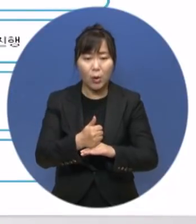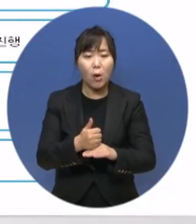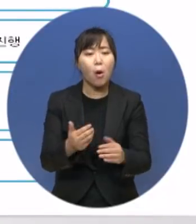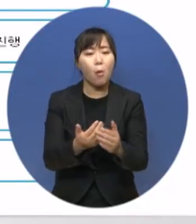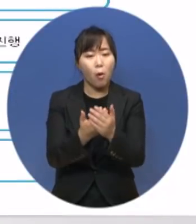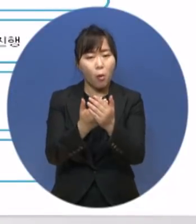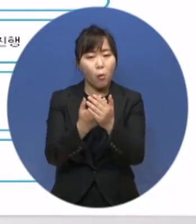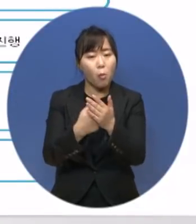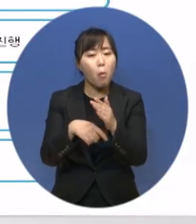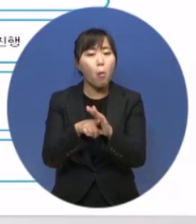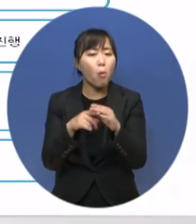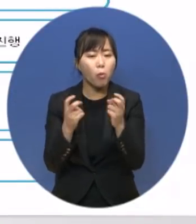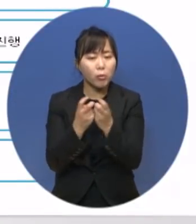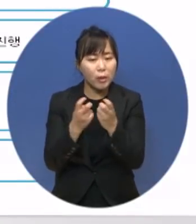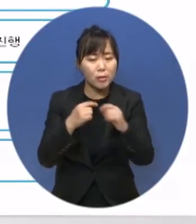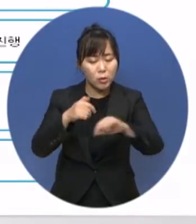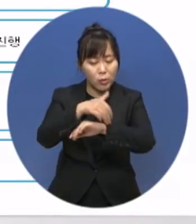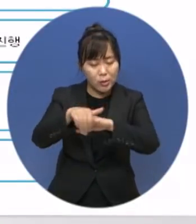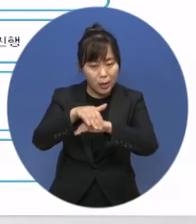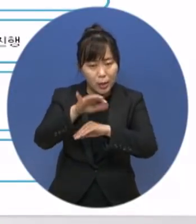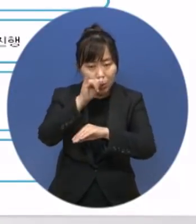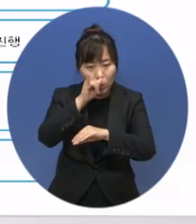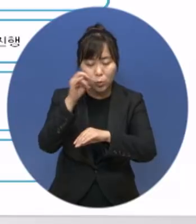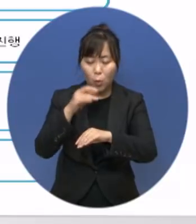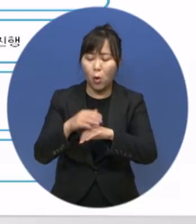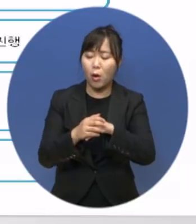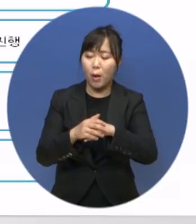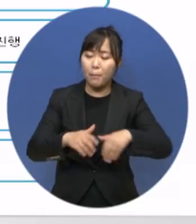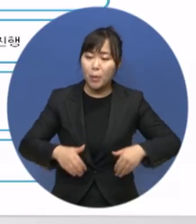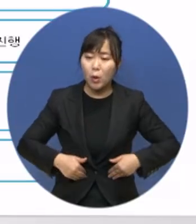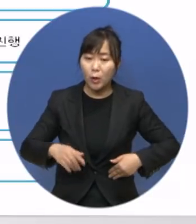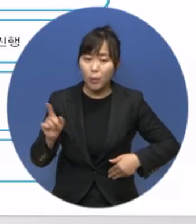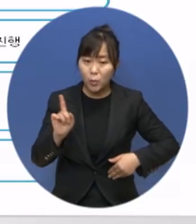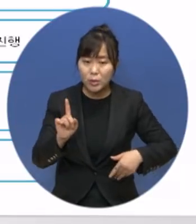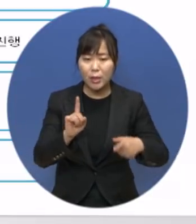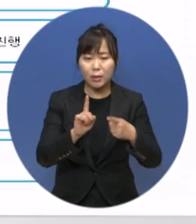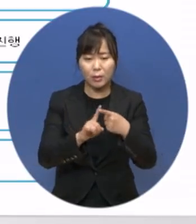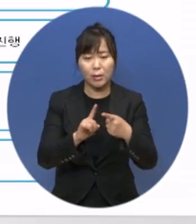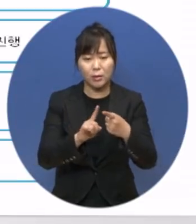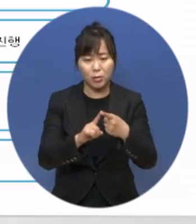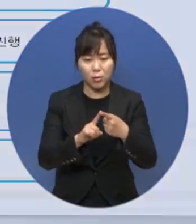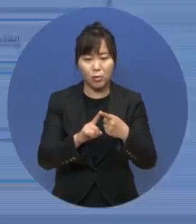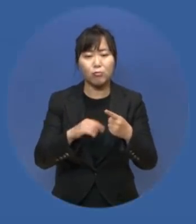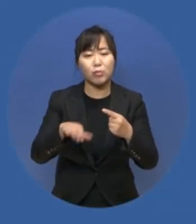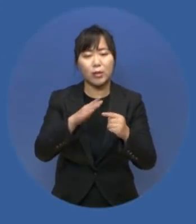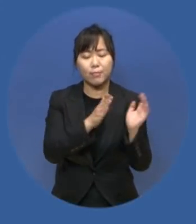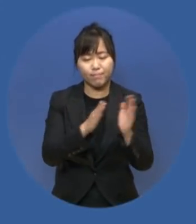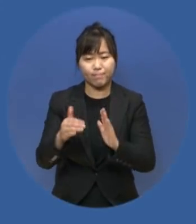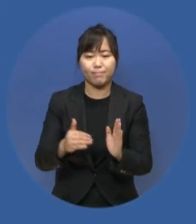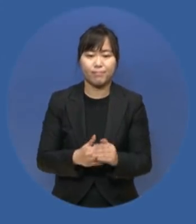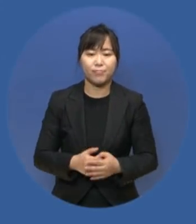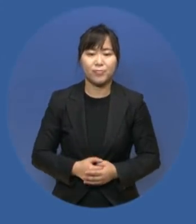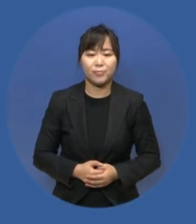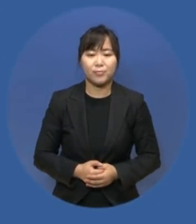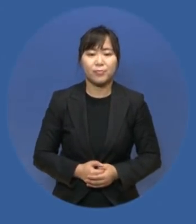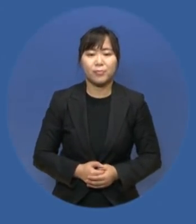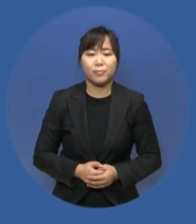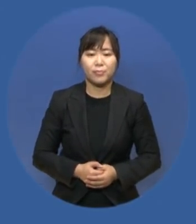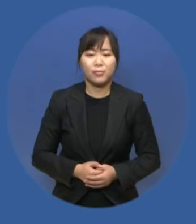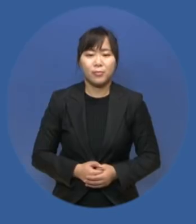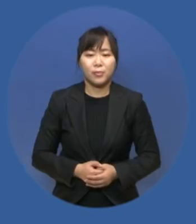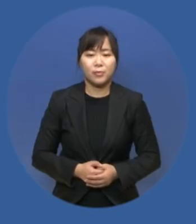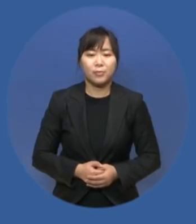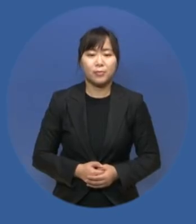위해서는 어떠한 정책이 시행되어야 되고 어떠한 필요한 것들이 있는지를 저희들은 재현하였습니다.